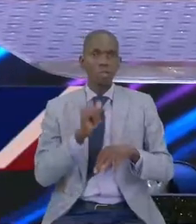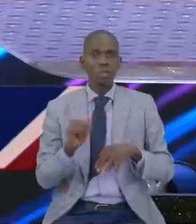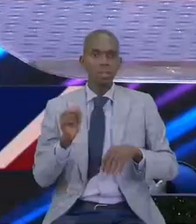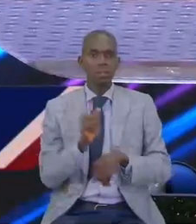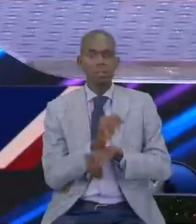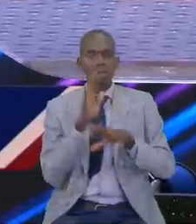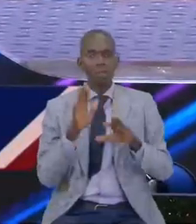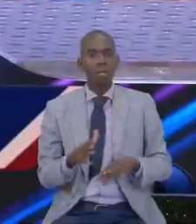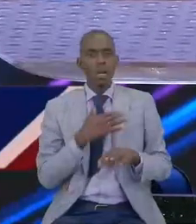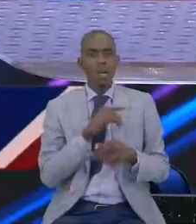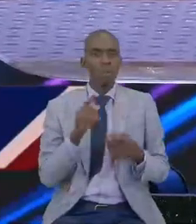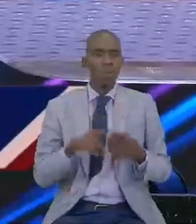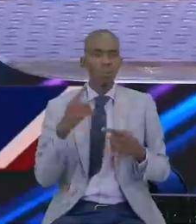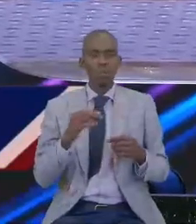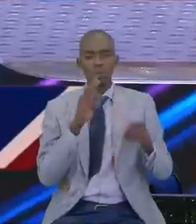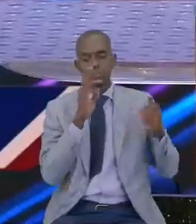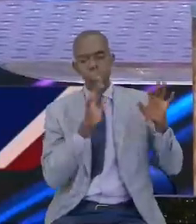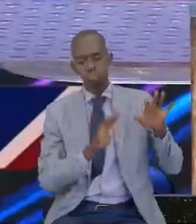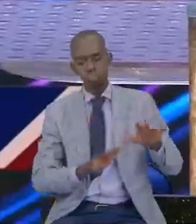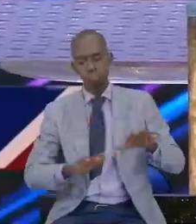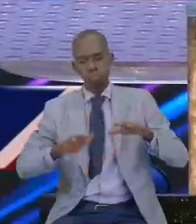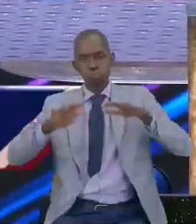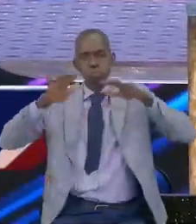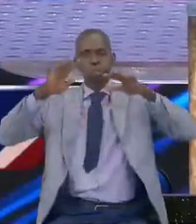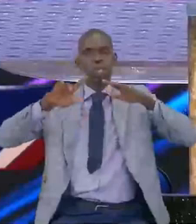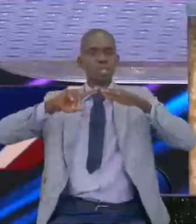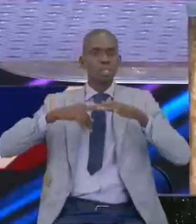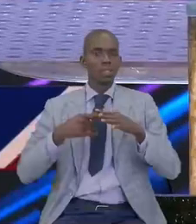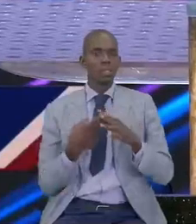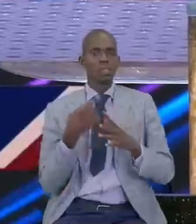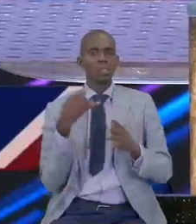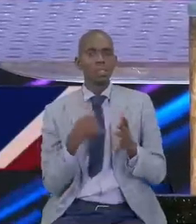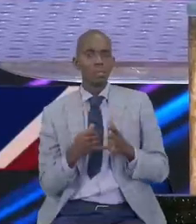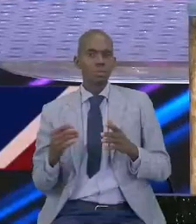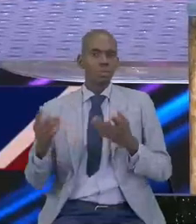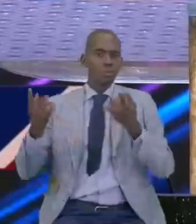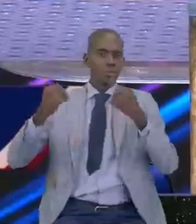est venue. Et le torrent s'est jeté contre cette maison